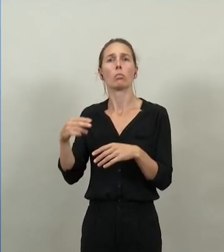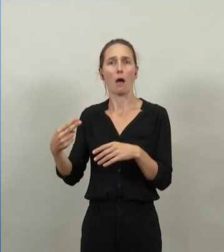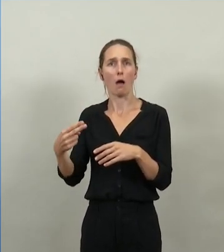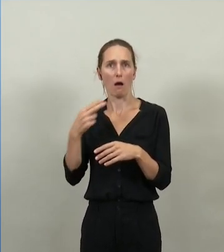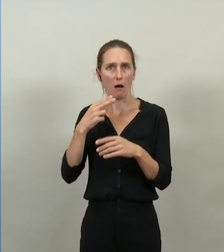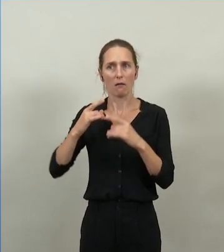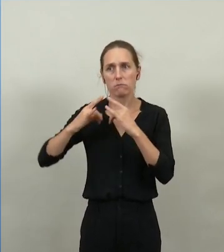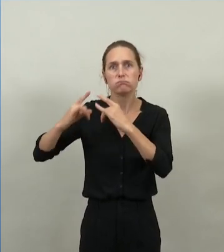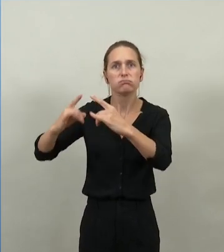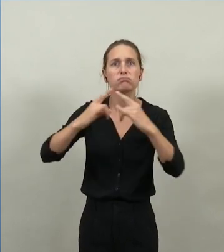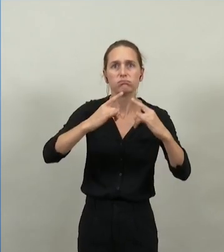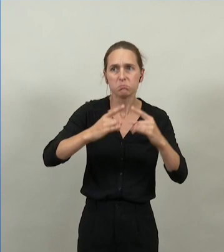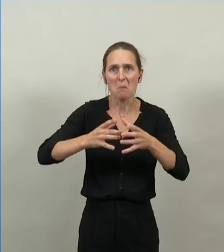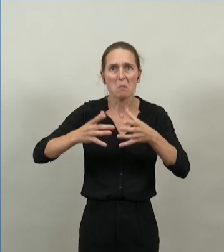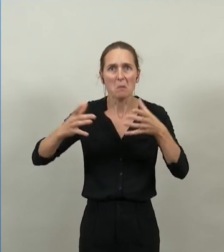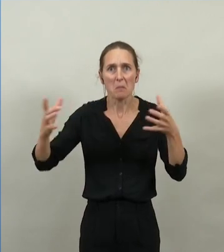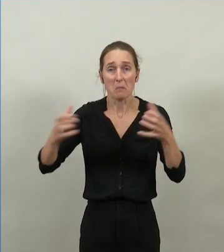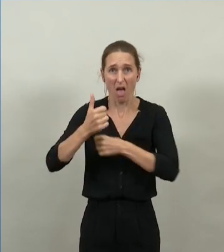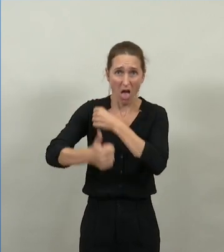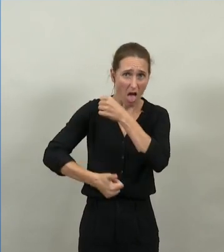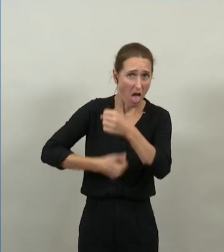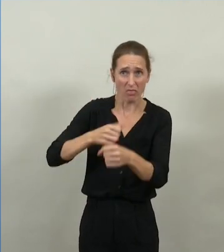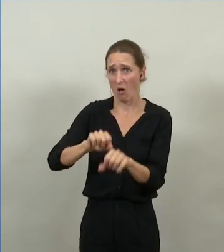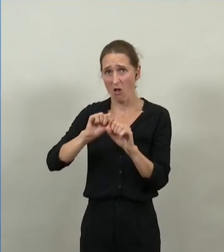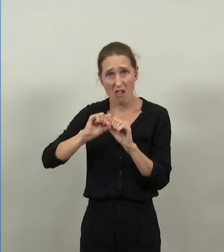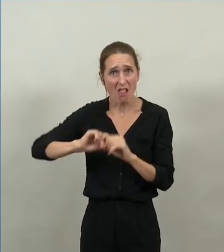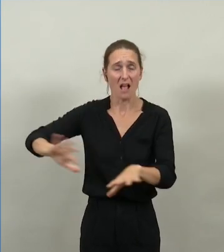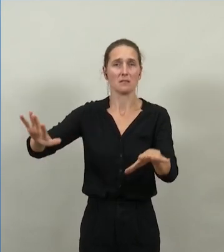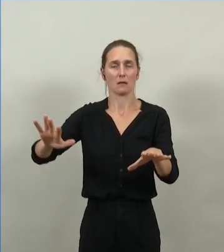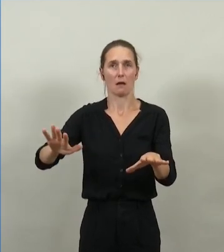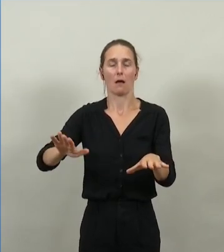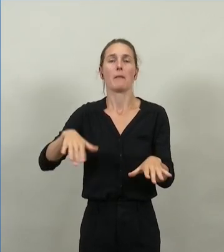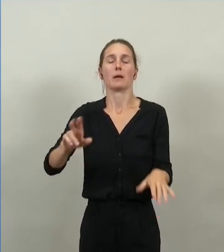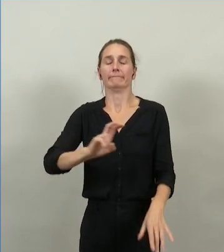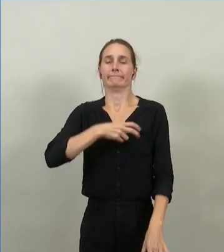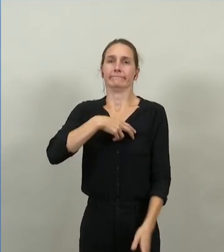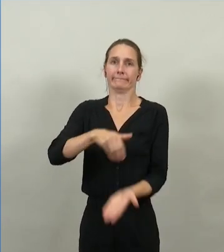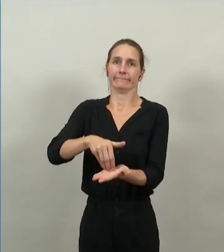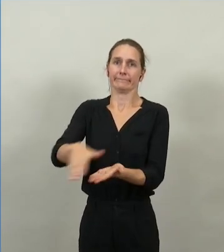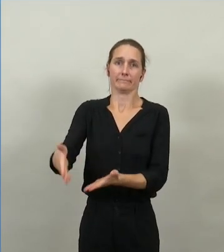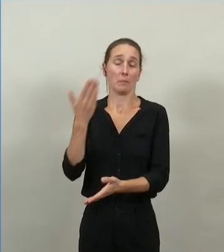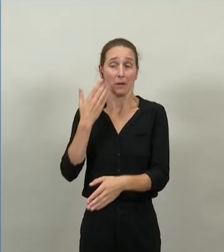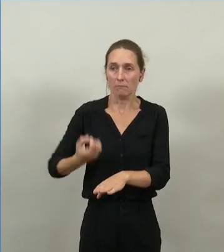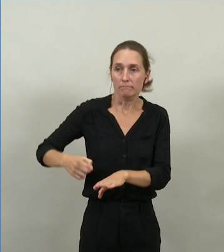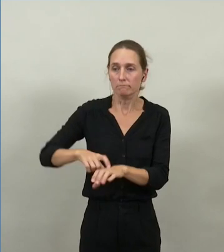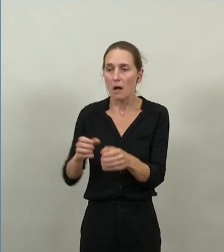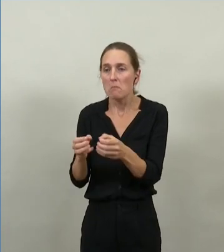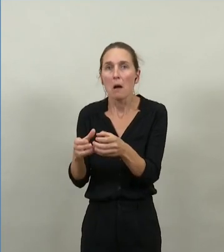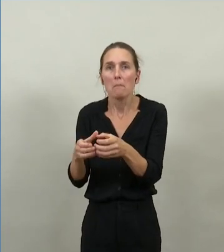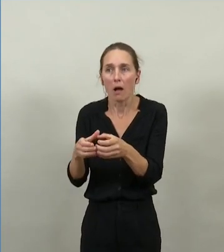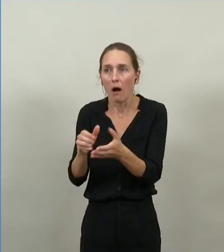1 an pour finir par l'évacuer alors qu'au début avec le petit nombre il e été possible de régler